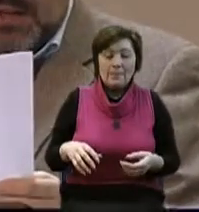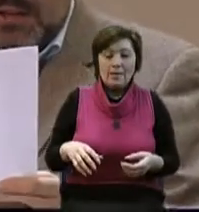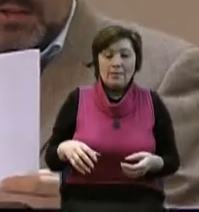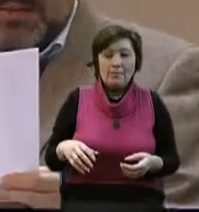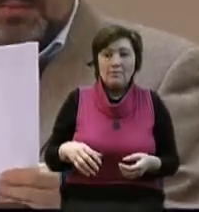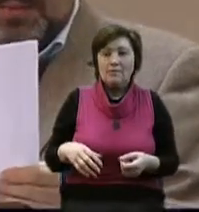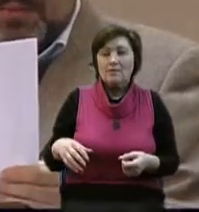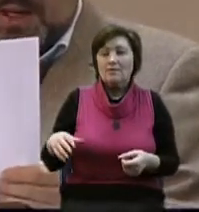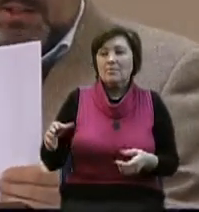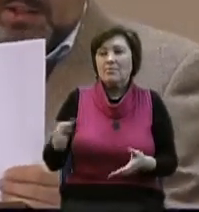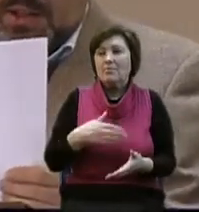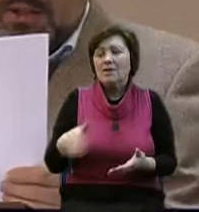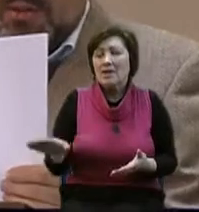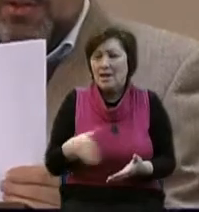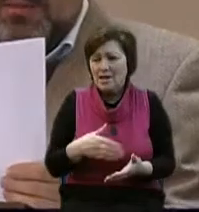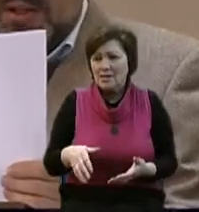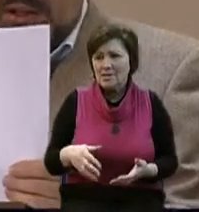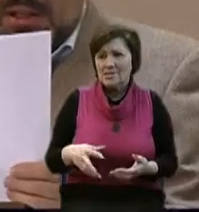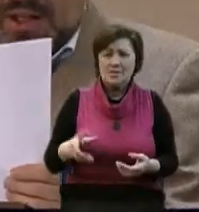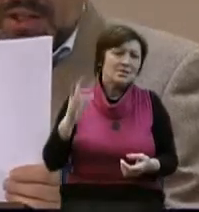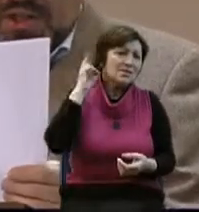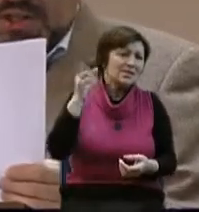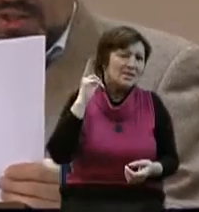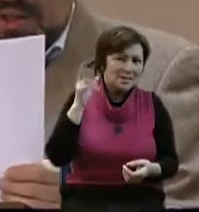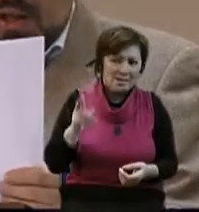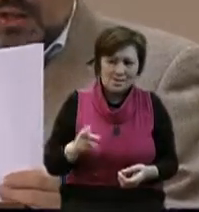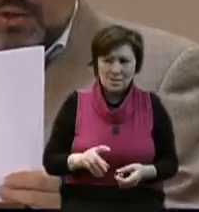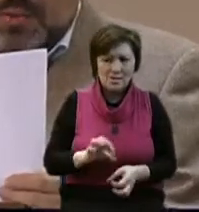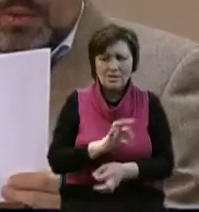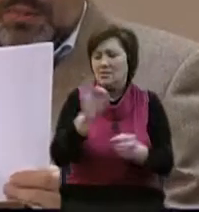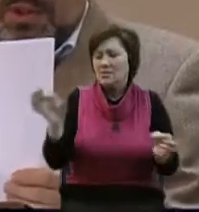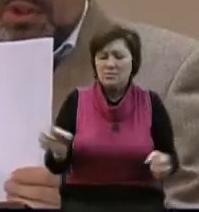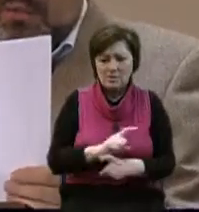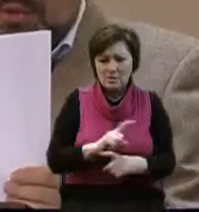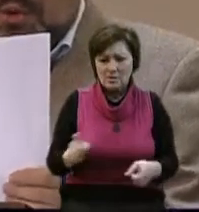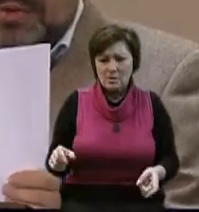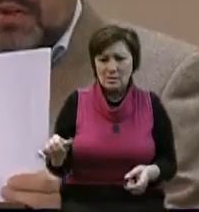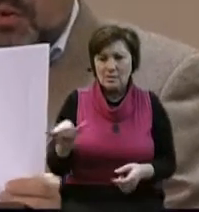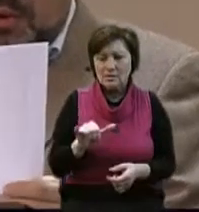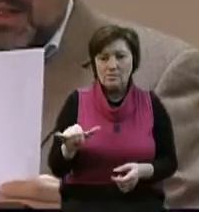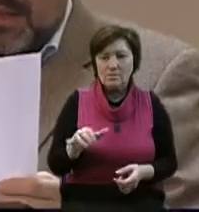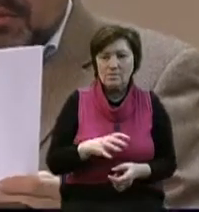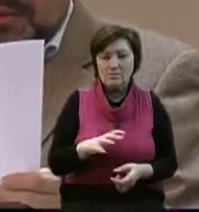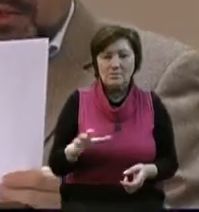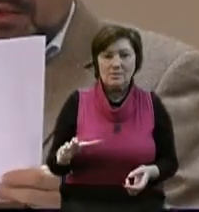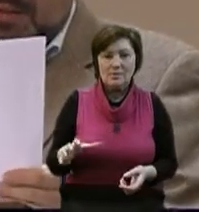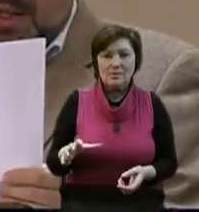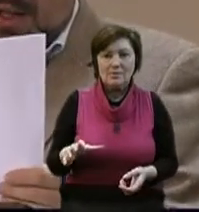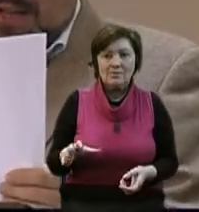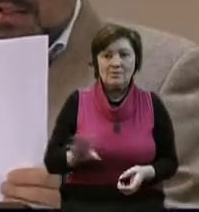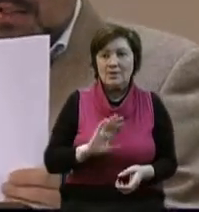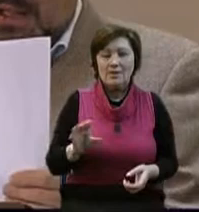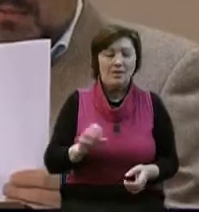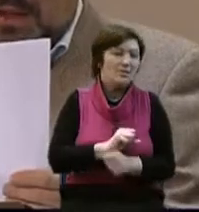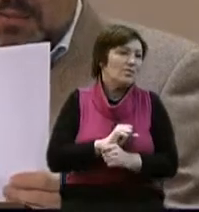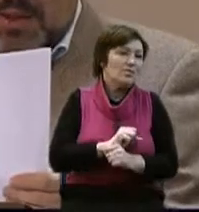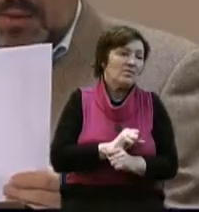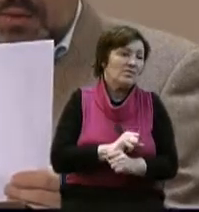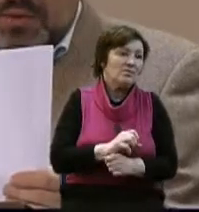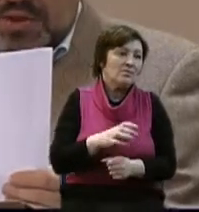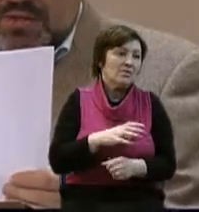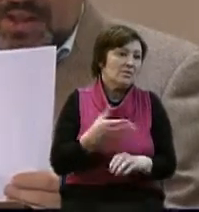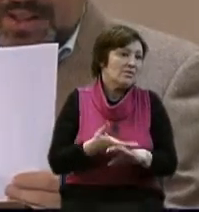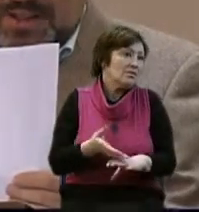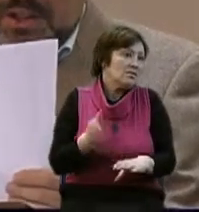просеивать, красить, прять, стричь, ну и там и так дальше, и дальше. Суббота была чем угодно, только не отдыхом. Она стала